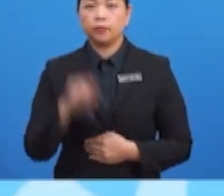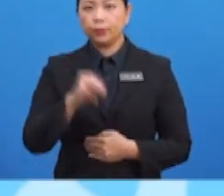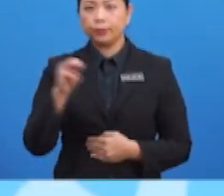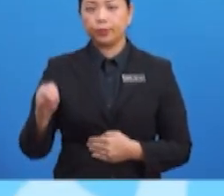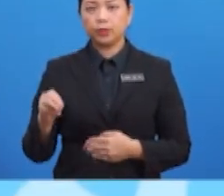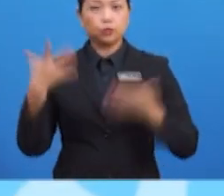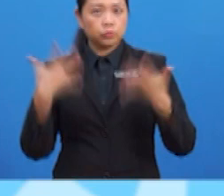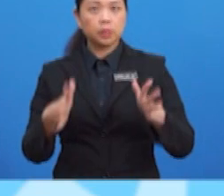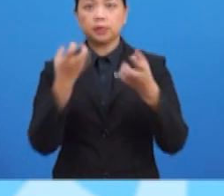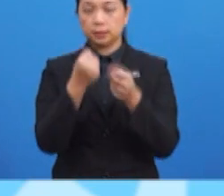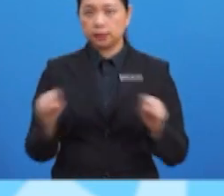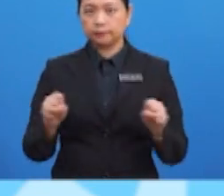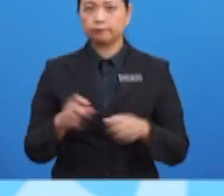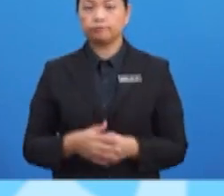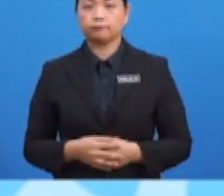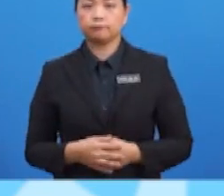Murid-murid, sudah bersedia?